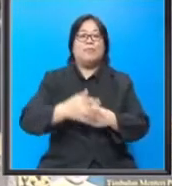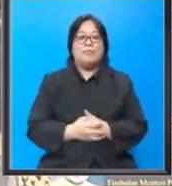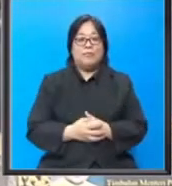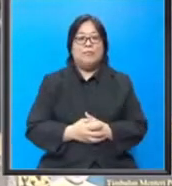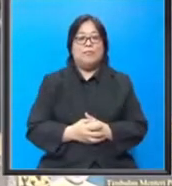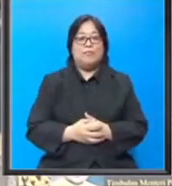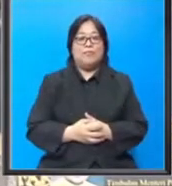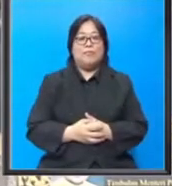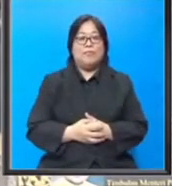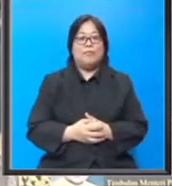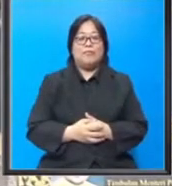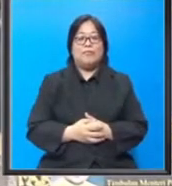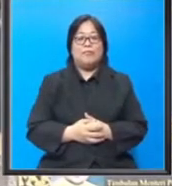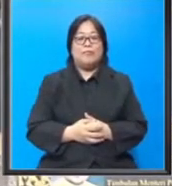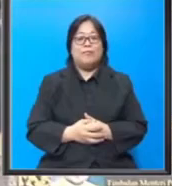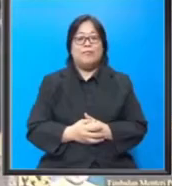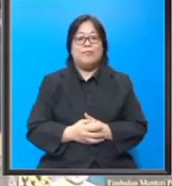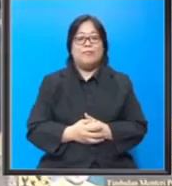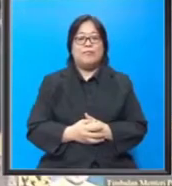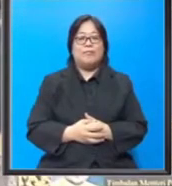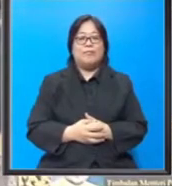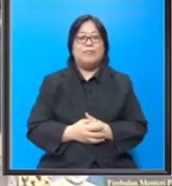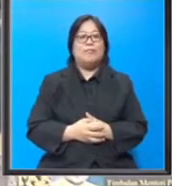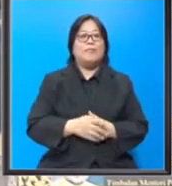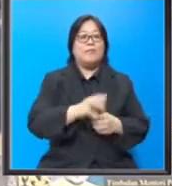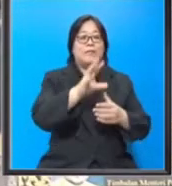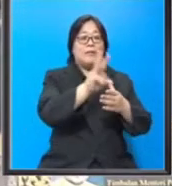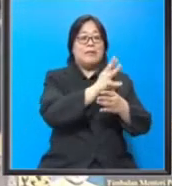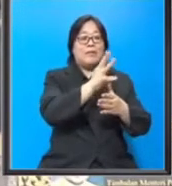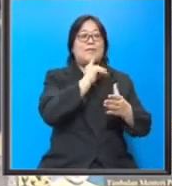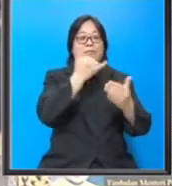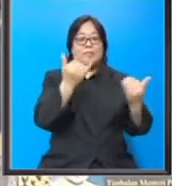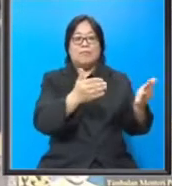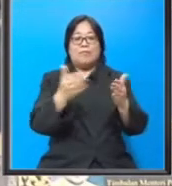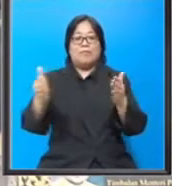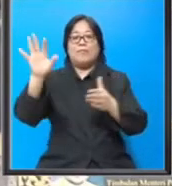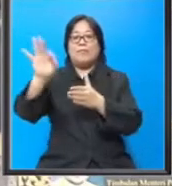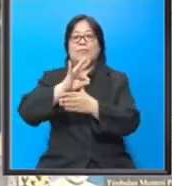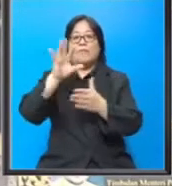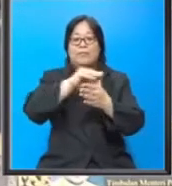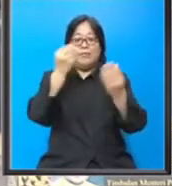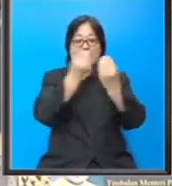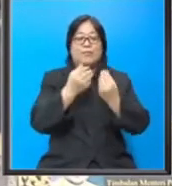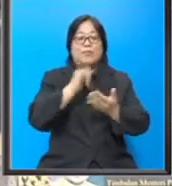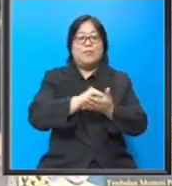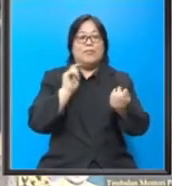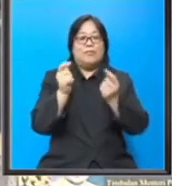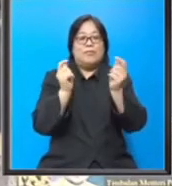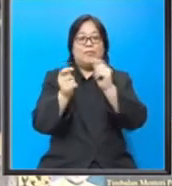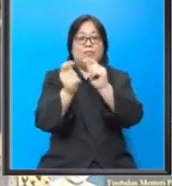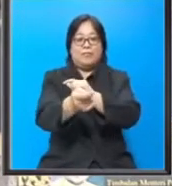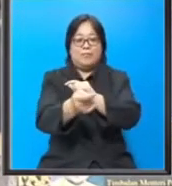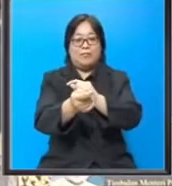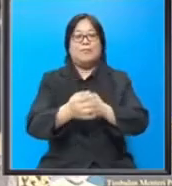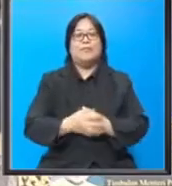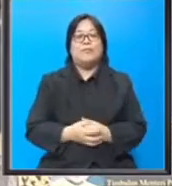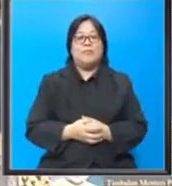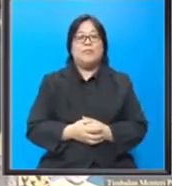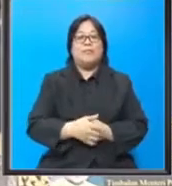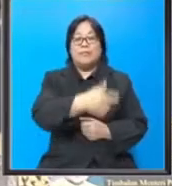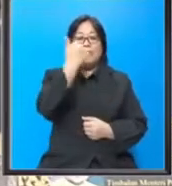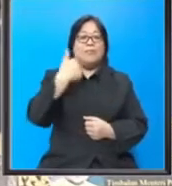yaitu di pada enam kepada sembilan bulan dan angka ini terus berubah dari semasa ke semasa